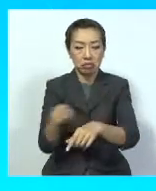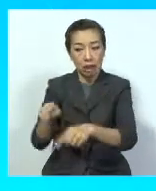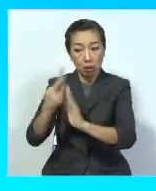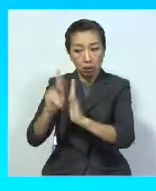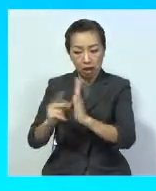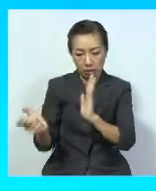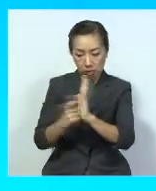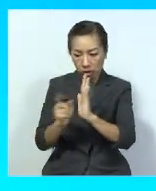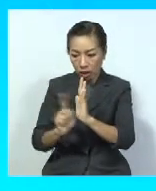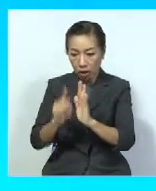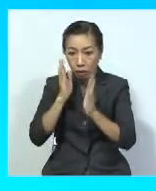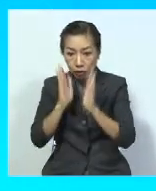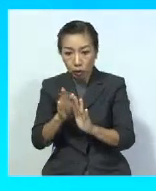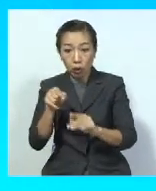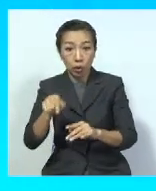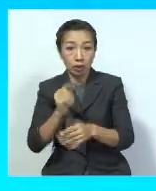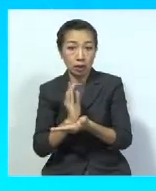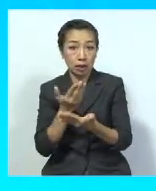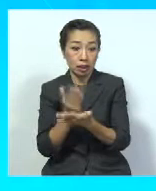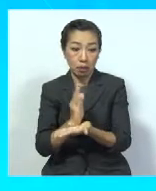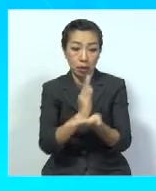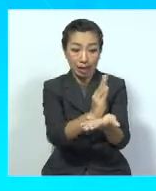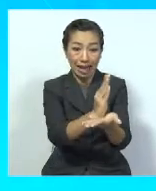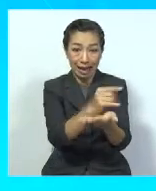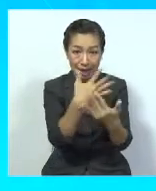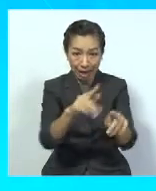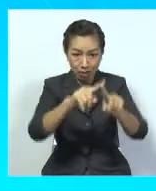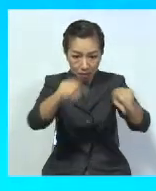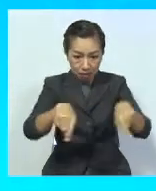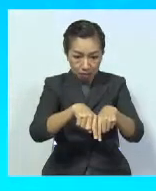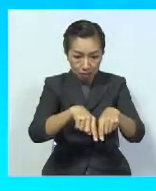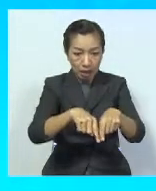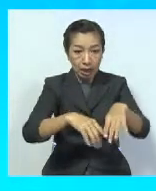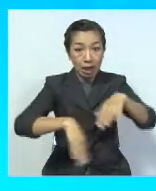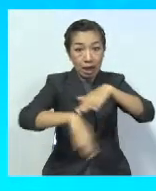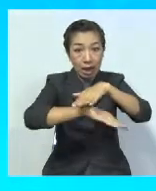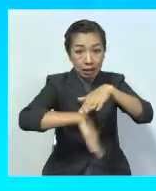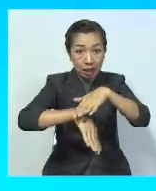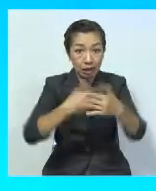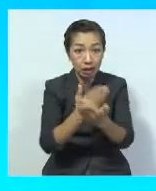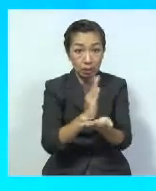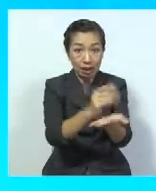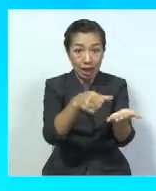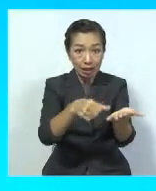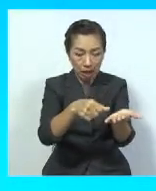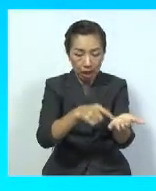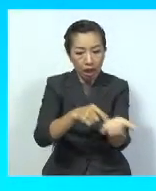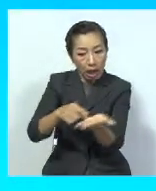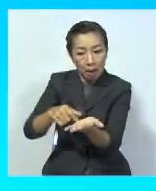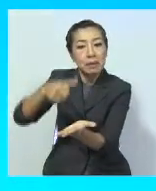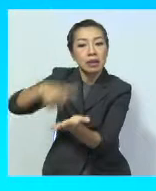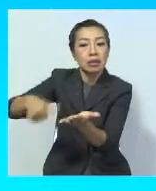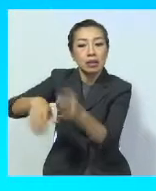รคการเมืองมีสิทธินำเงินที่บริจาคไปหักลดหย่อนภาษีได้เป็นภาษีบุคคลธรรมดานะคะไม่เกินปี